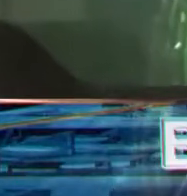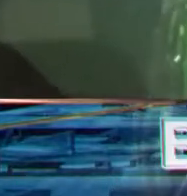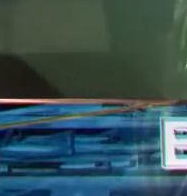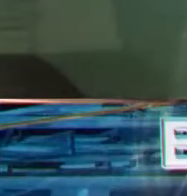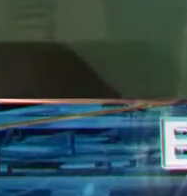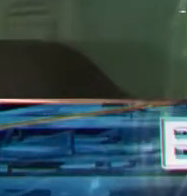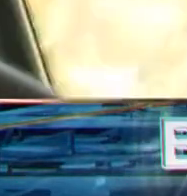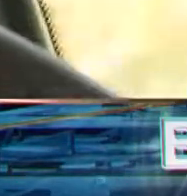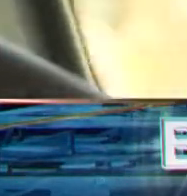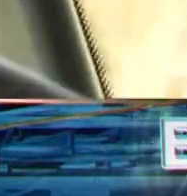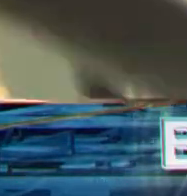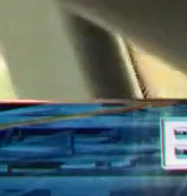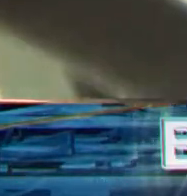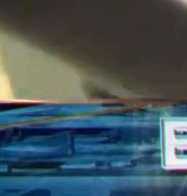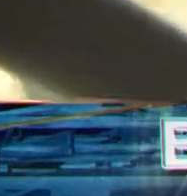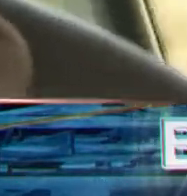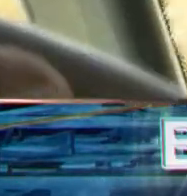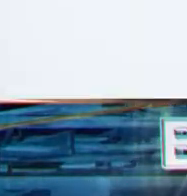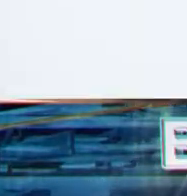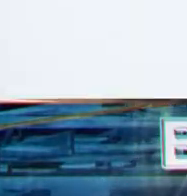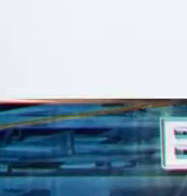алқаптан астатөк өнім алуды көздеп отыр.